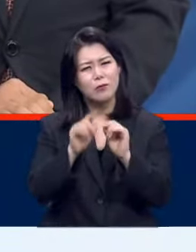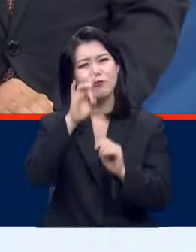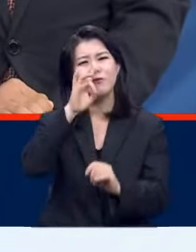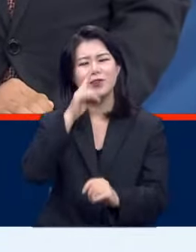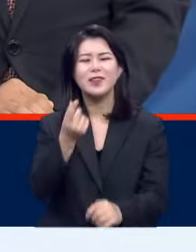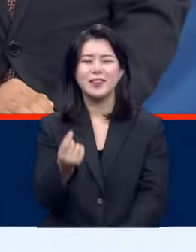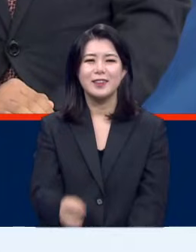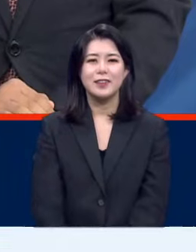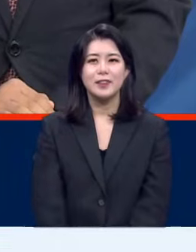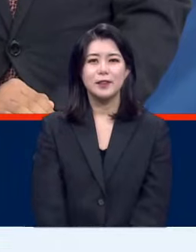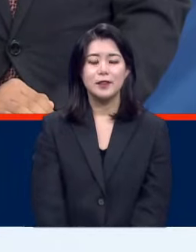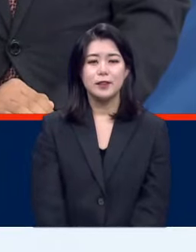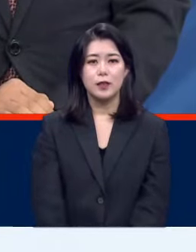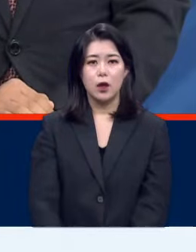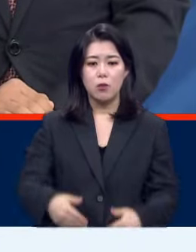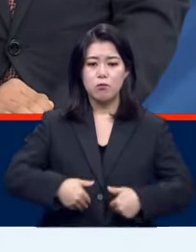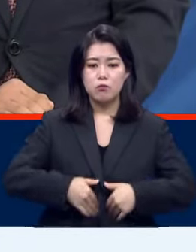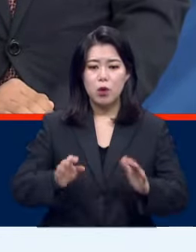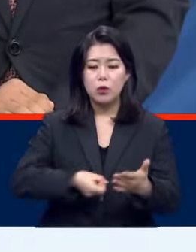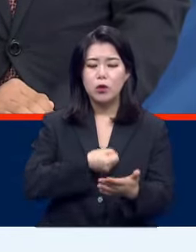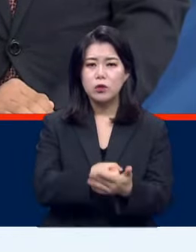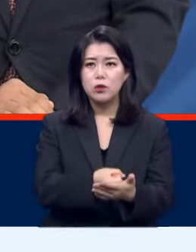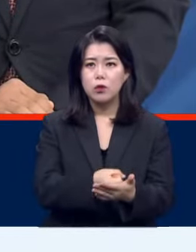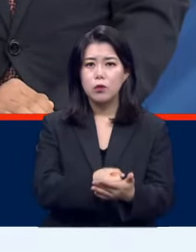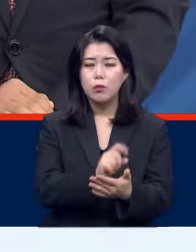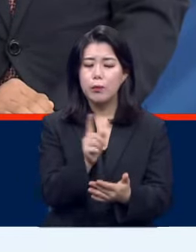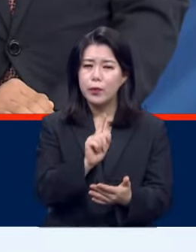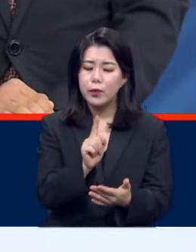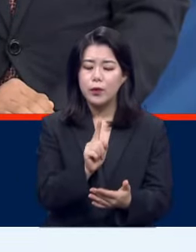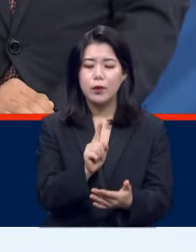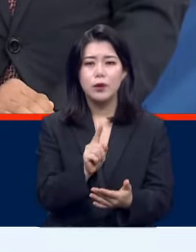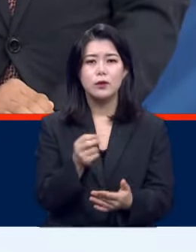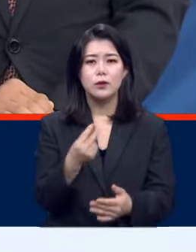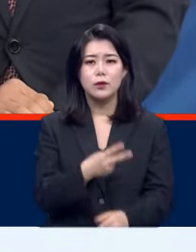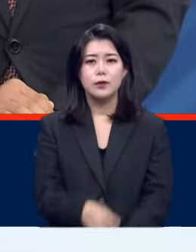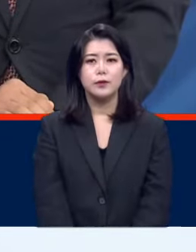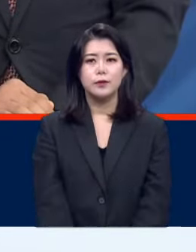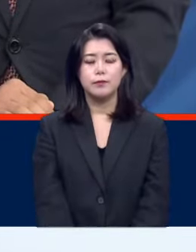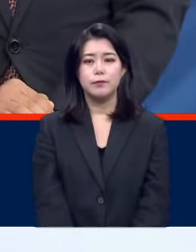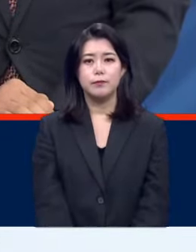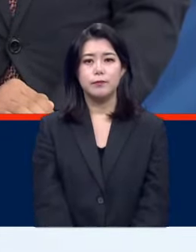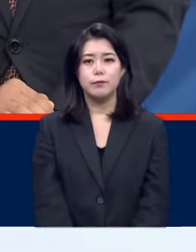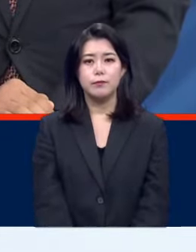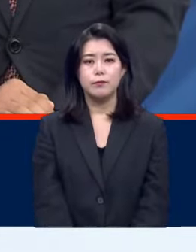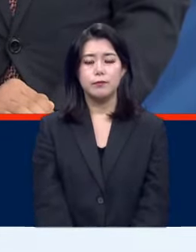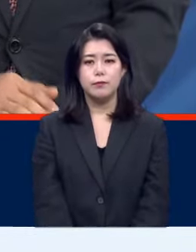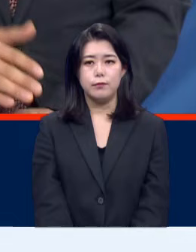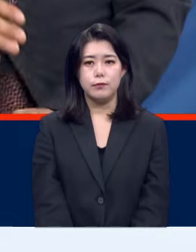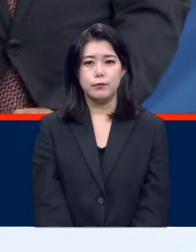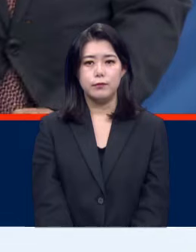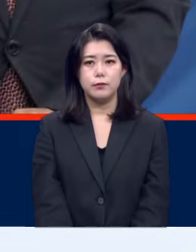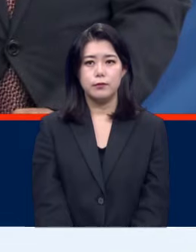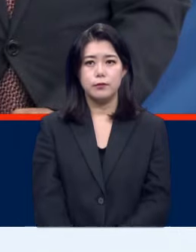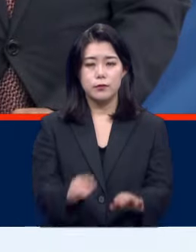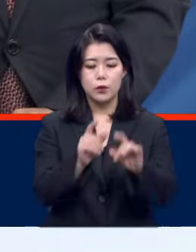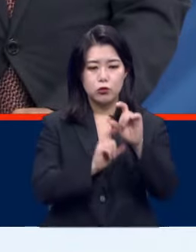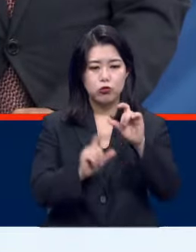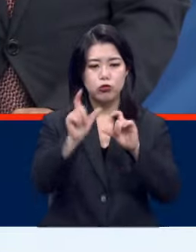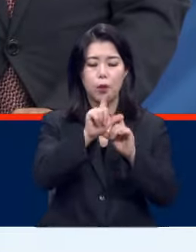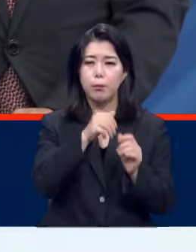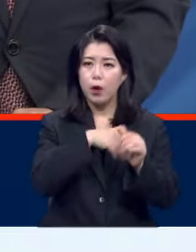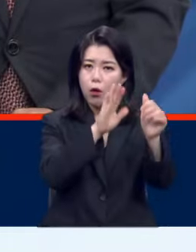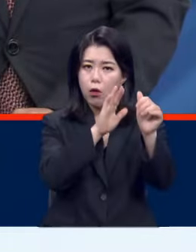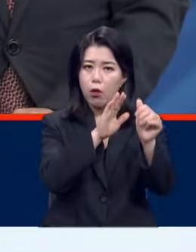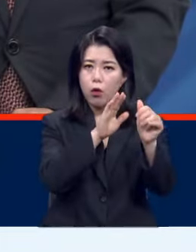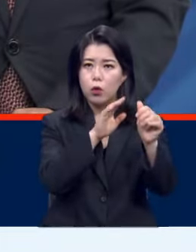대목이죠 그니까 불필요한 결정이라고 하는 걸 이제 외교 채널들을 통해서 어 이게 더 추가 파병과